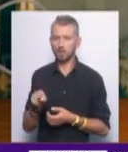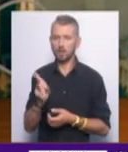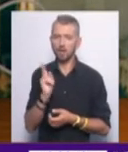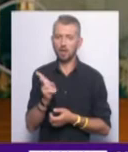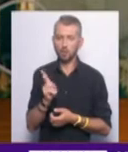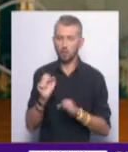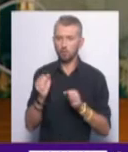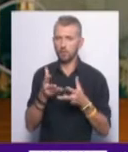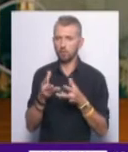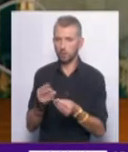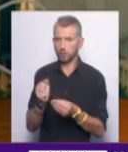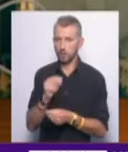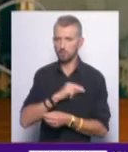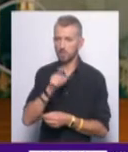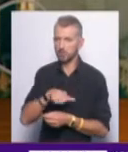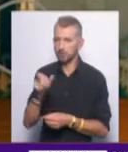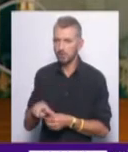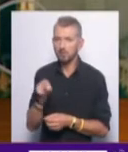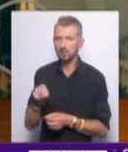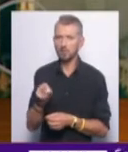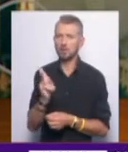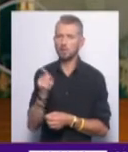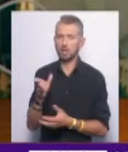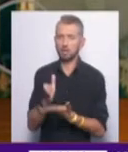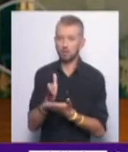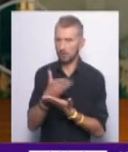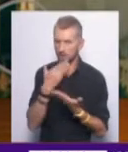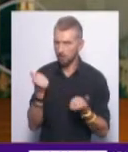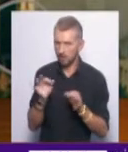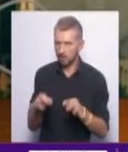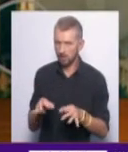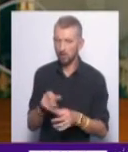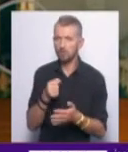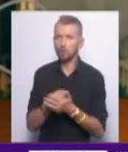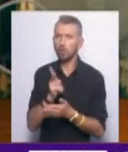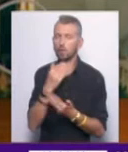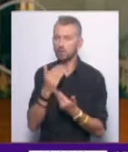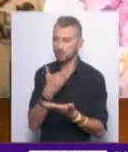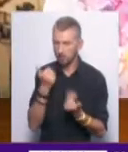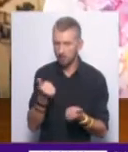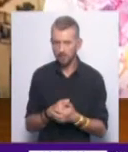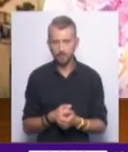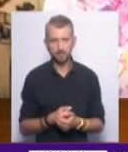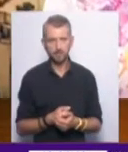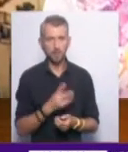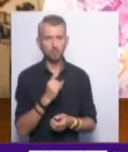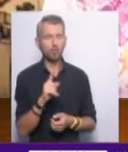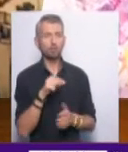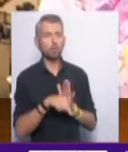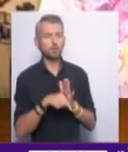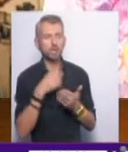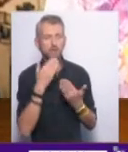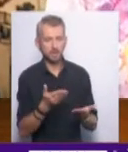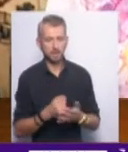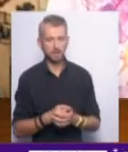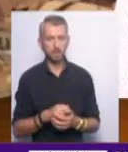міг вплинути на працівників, саме там, які знаходяться в цьому, немає. До кого звертатися? Правильно? Ну, що значить звертатися?